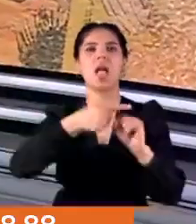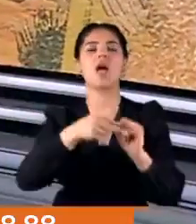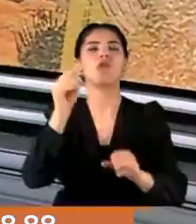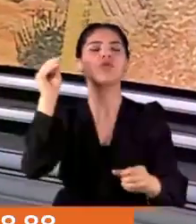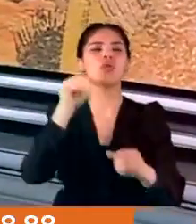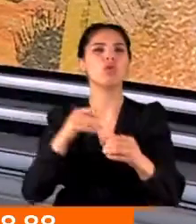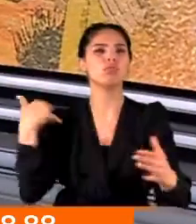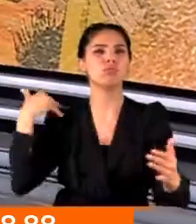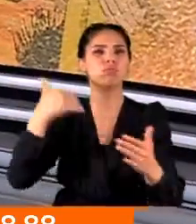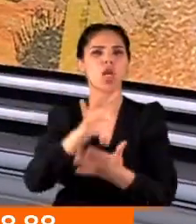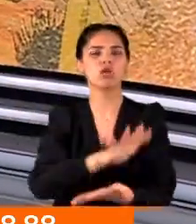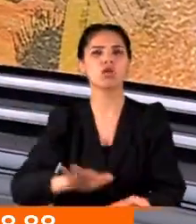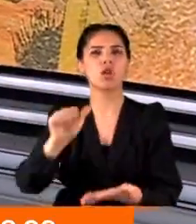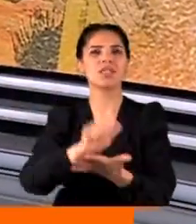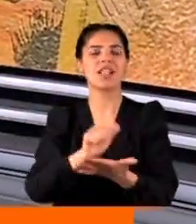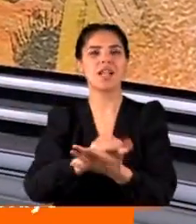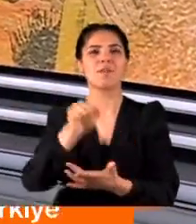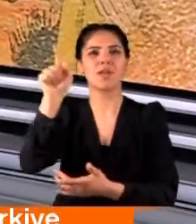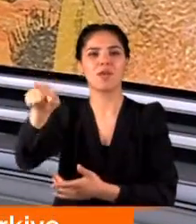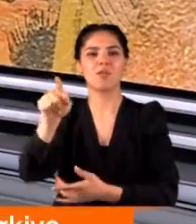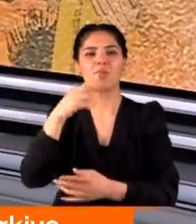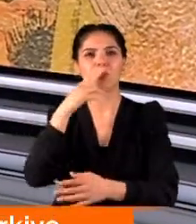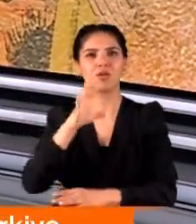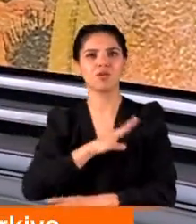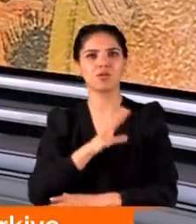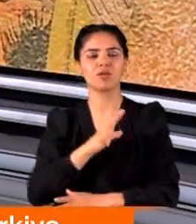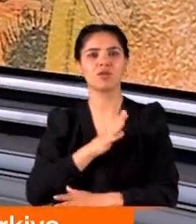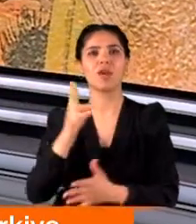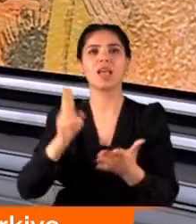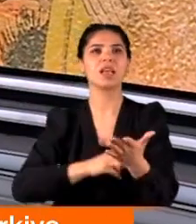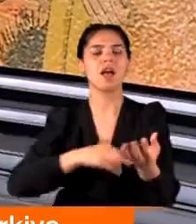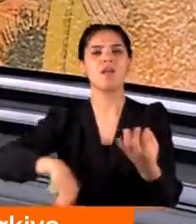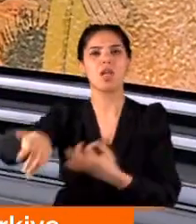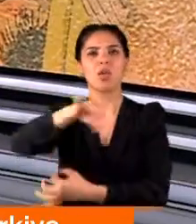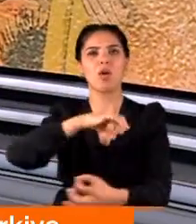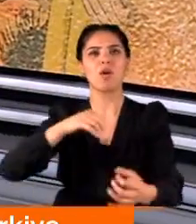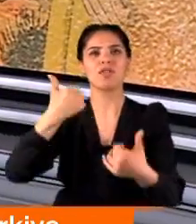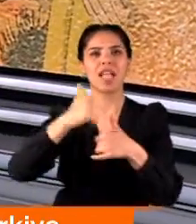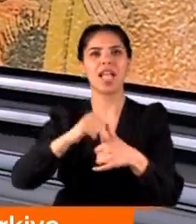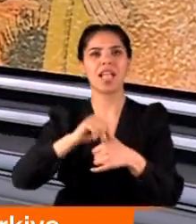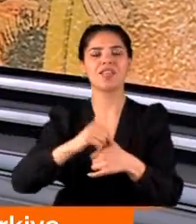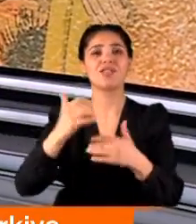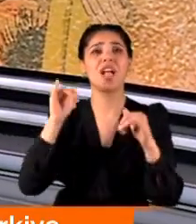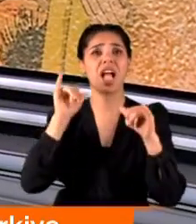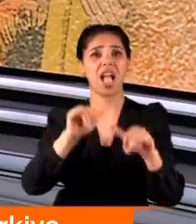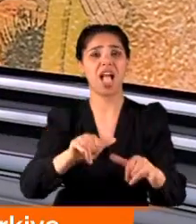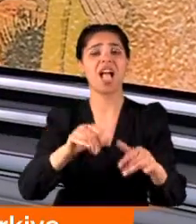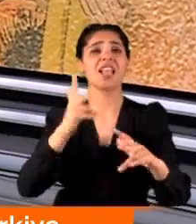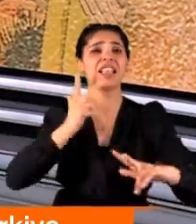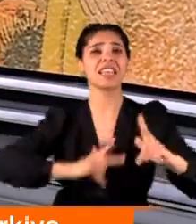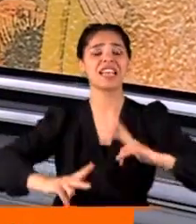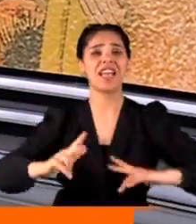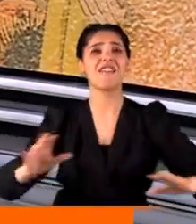Hafta sonundan bu yana sosyal medya Daltonları konuşuyor. Şu kahvaltı organizasyonunda eşlerinin kumpasına gelip aynı tişörtte pişti olanlar